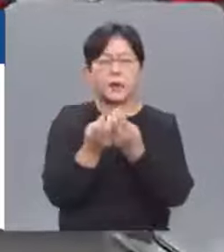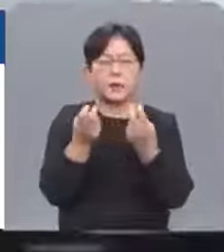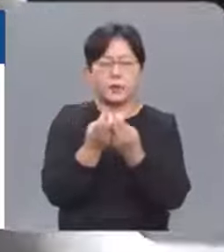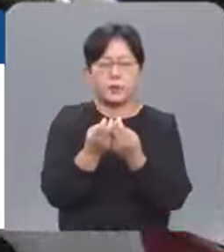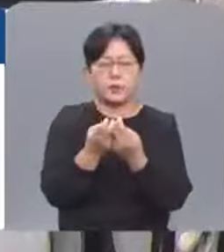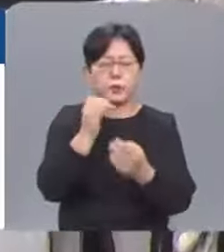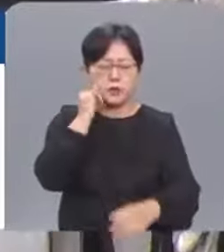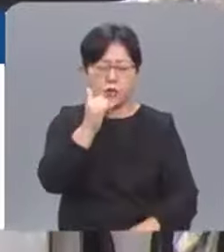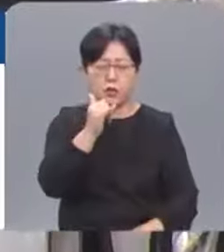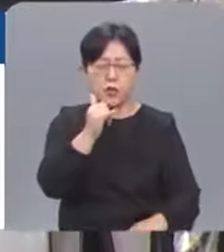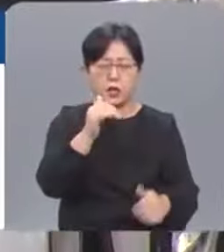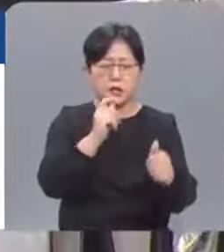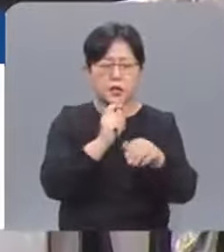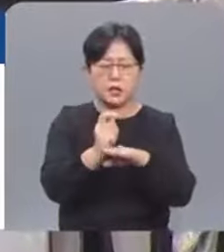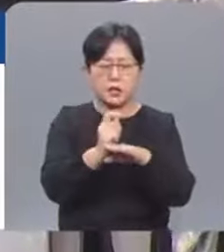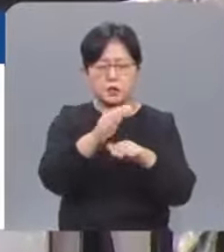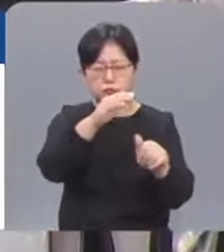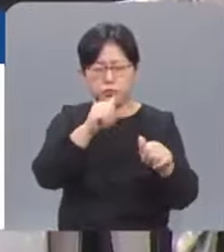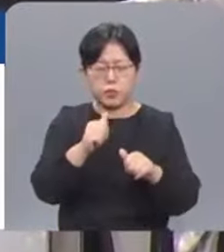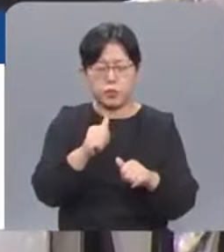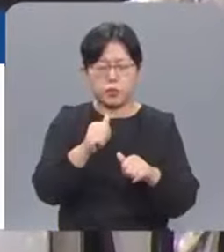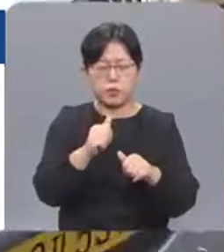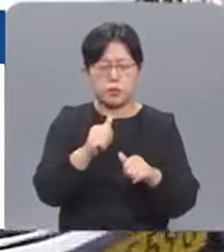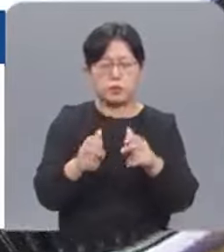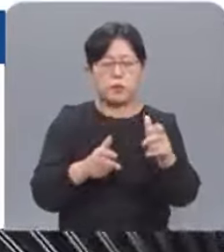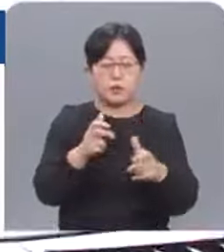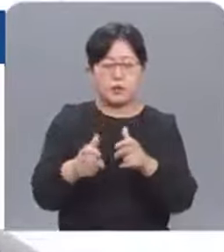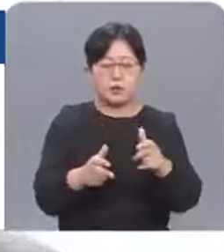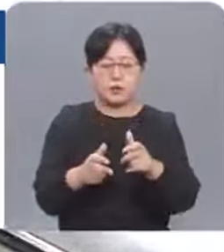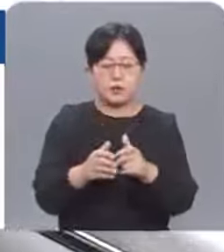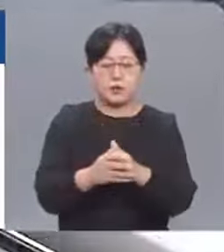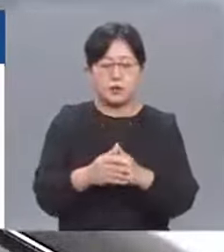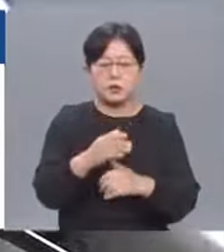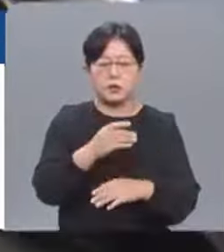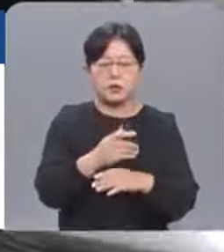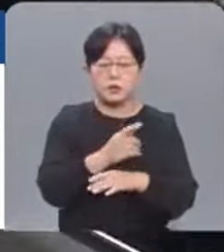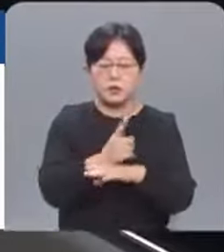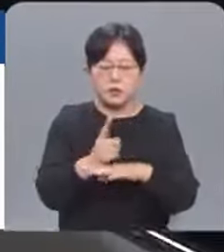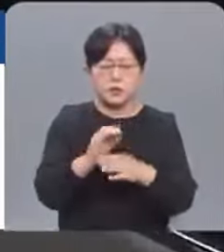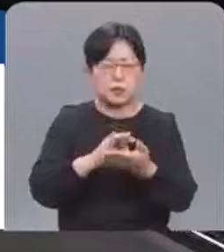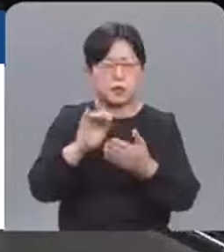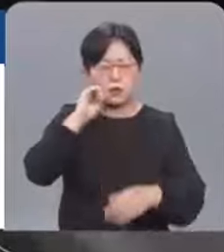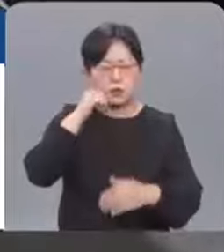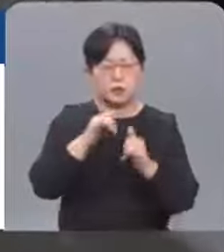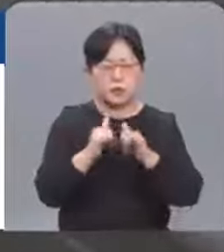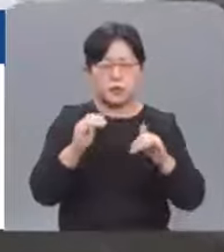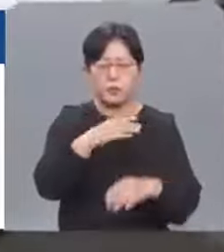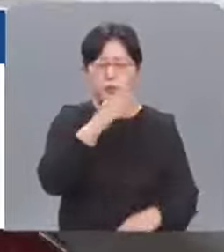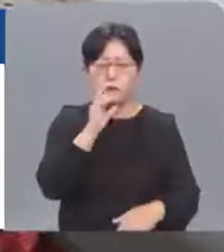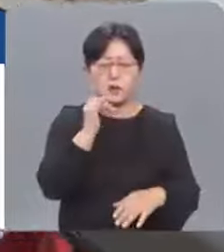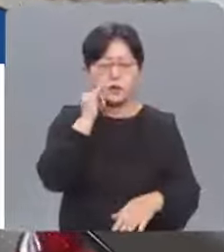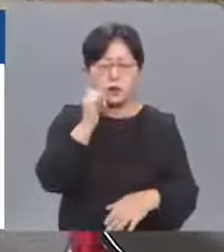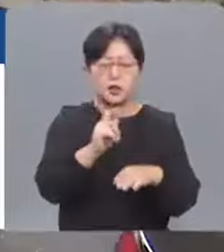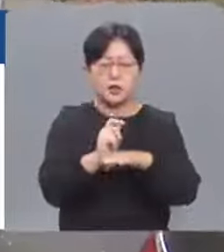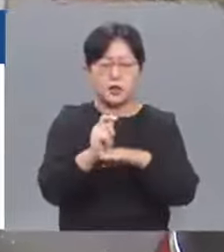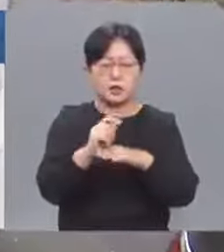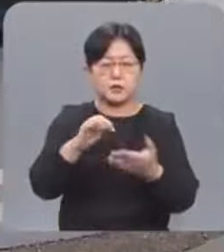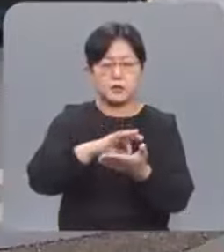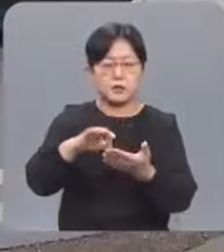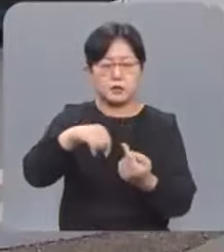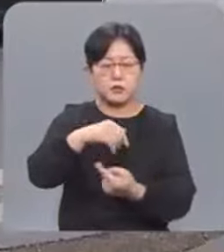이용해 택시를 호출할 수 있도록 안내하는 사업입니다. 디지털 약자의 이동 편의 수단으로 어르신 콜택시를 도입하게